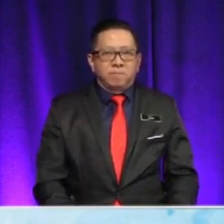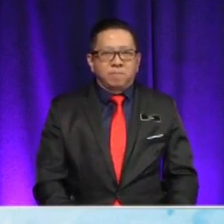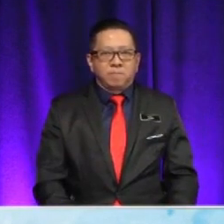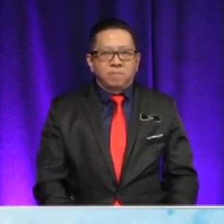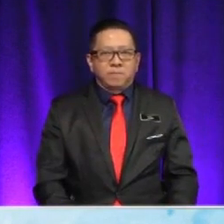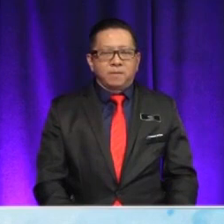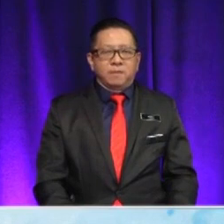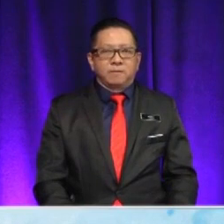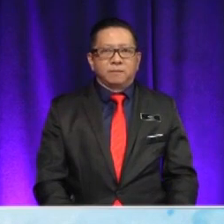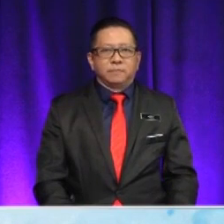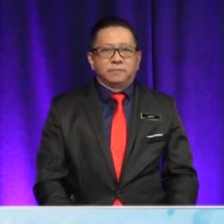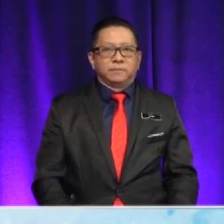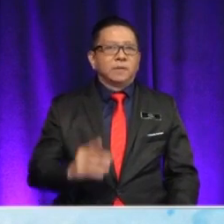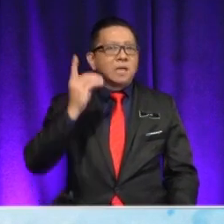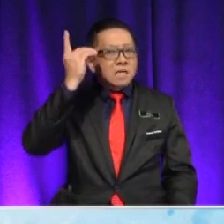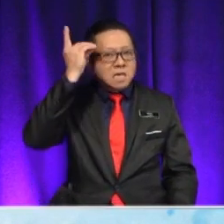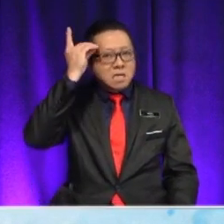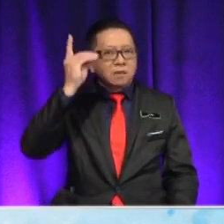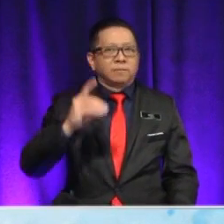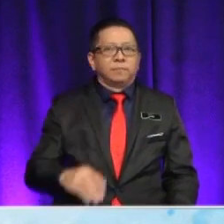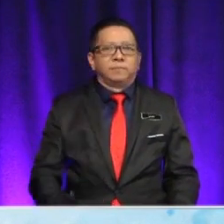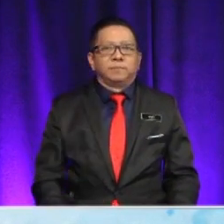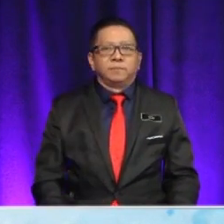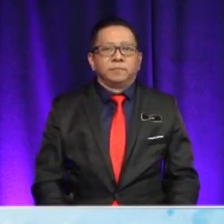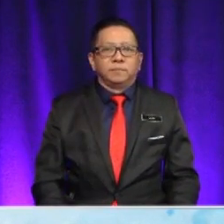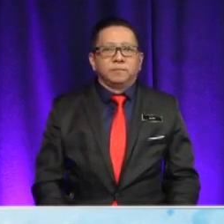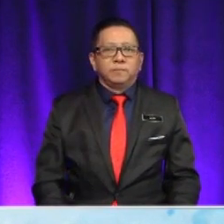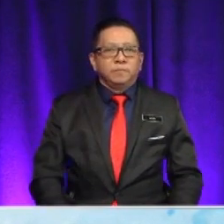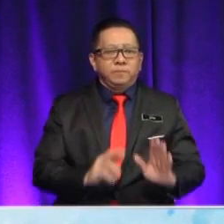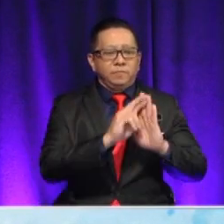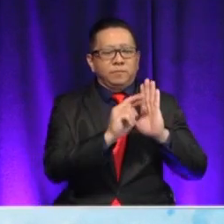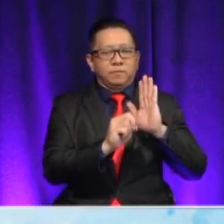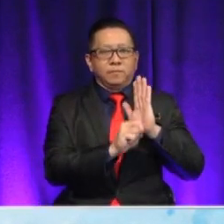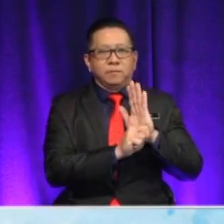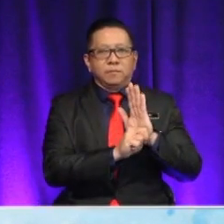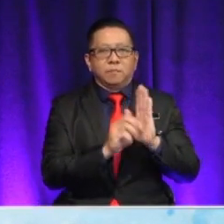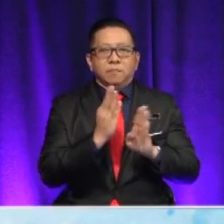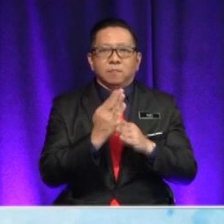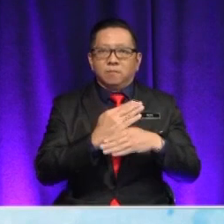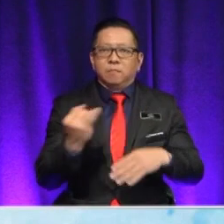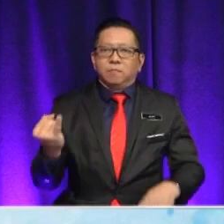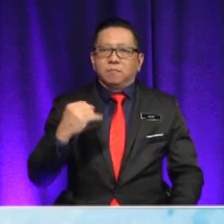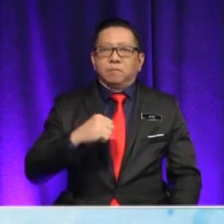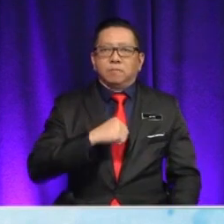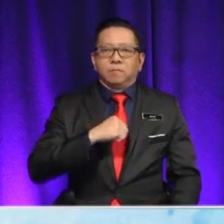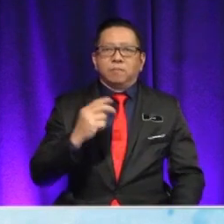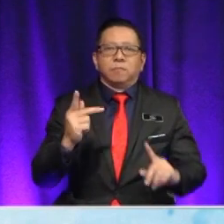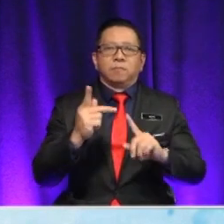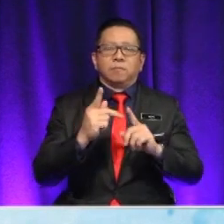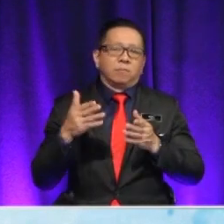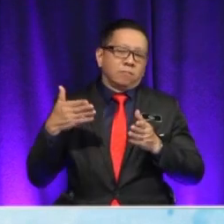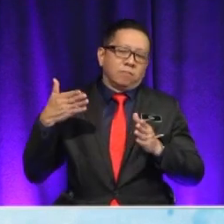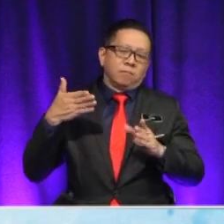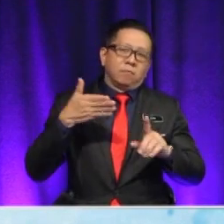cikgu. Okey, silakan, Danish. Rukun negara dapat membentuk jati diri iaitu ke arah membentuk warga